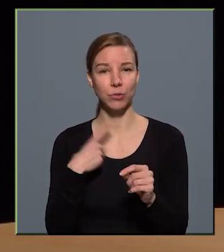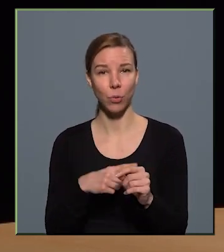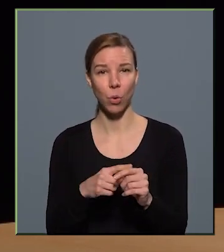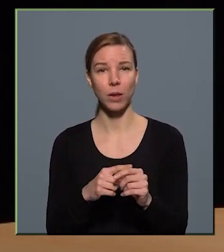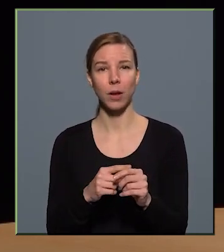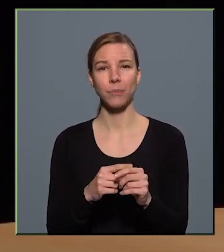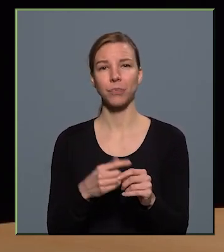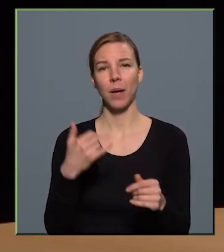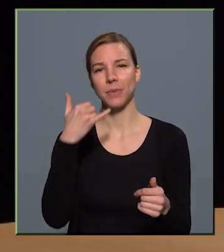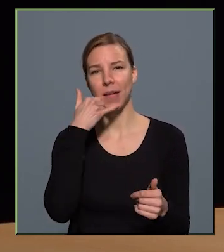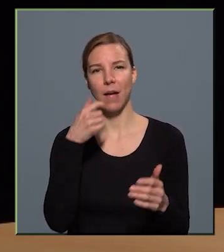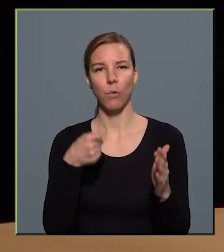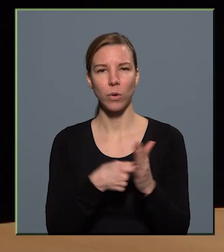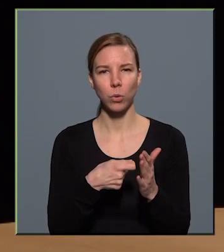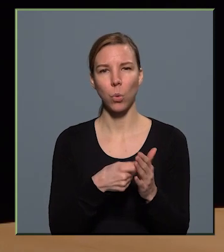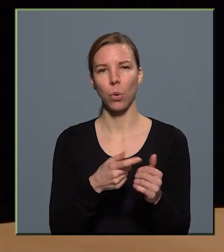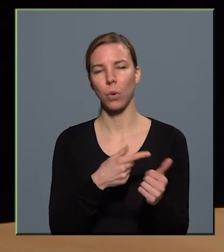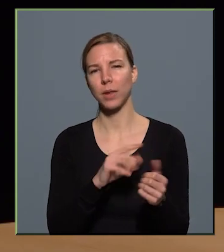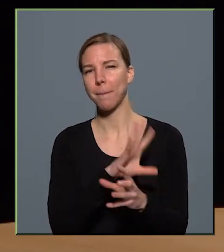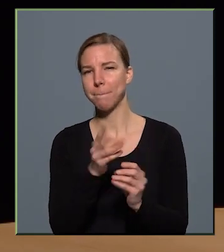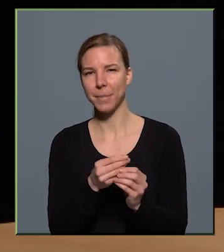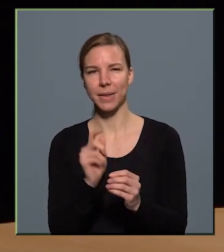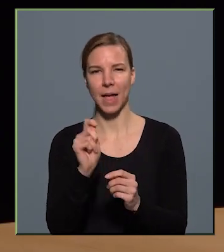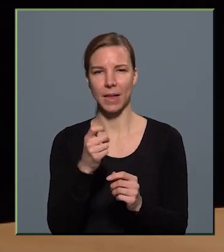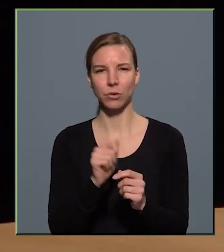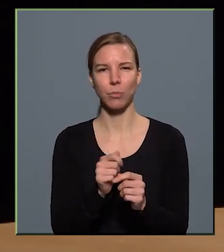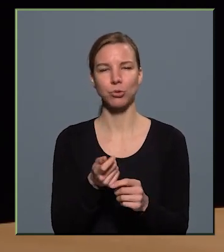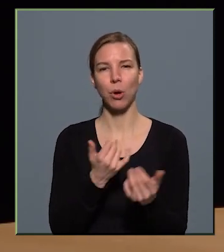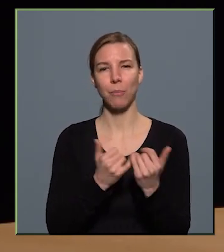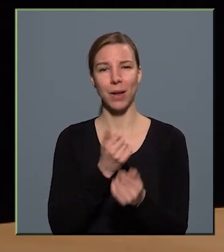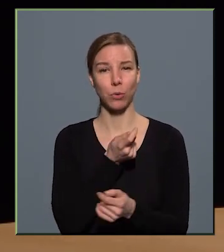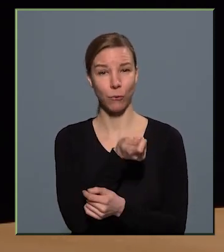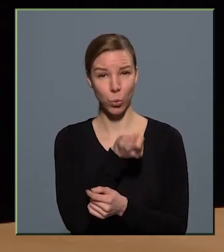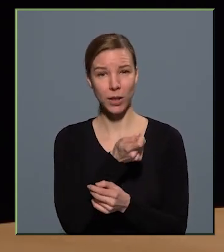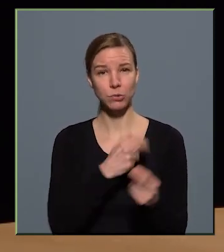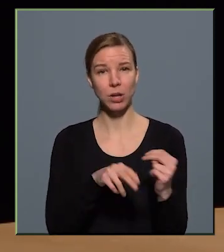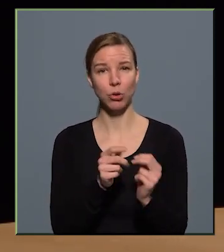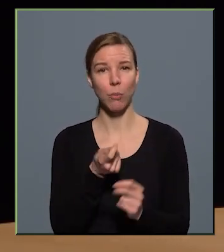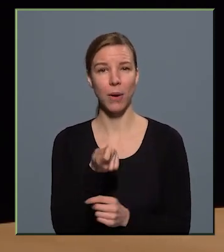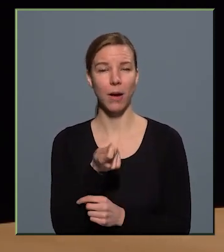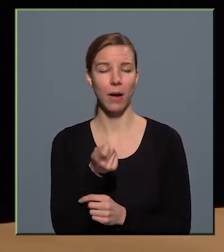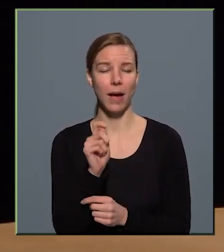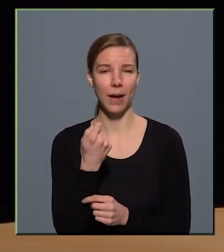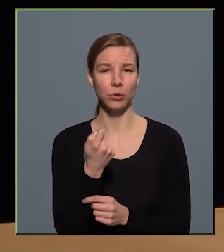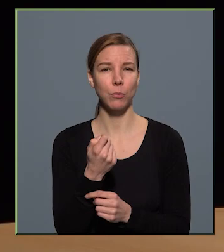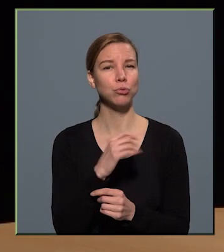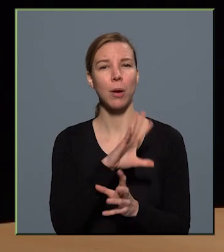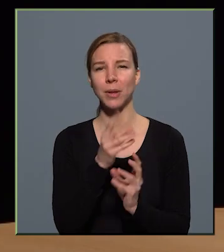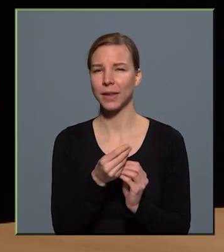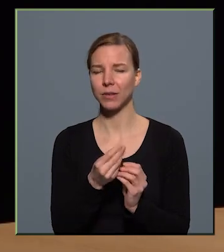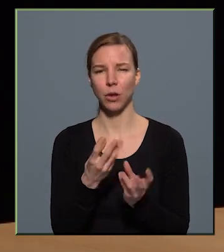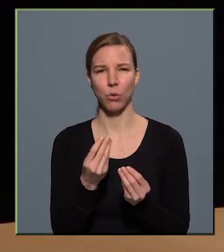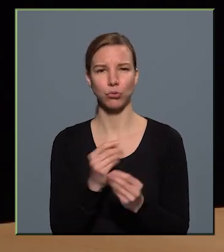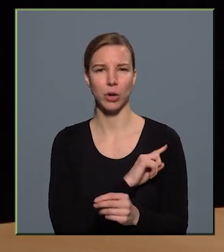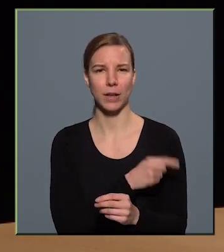Most telefontöltők, minden elektromos, lassan ugye a fűtés is egyre inkább elektromos, tehát minden nagyon sok energiát fogyaszt.